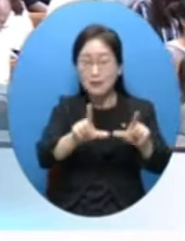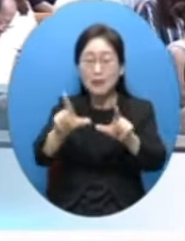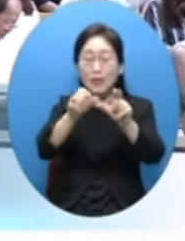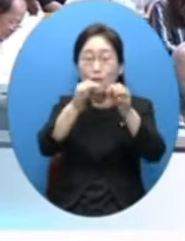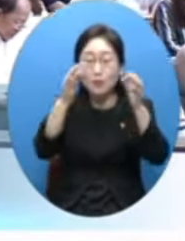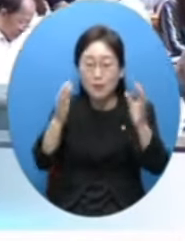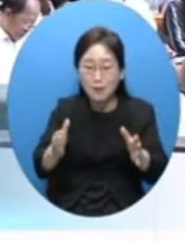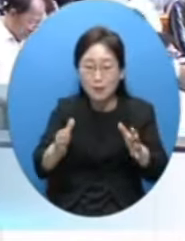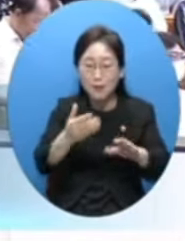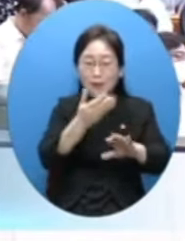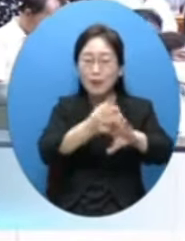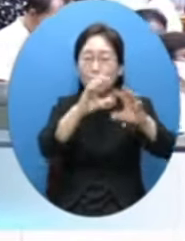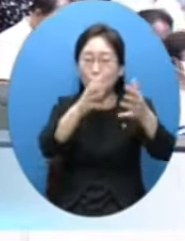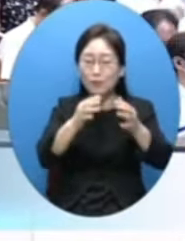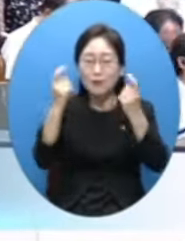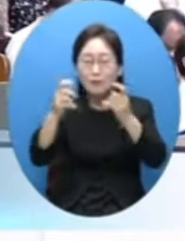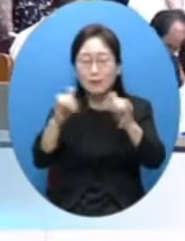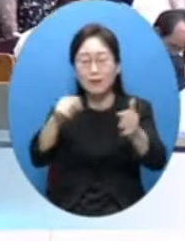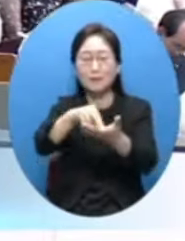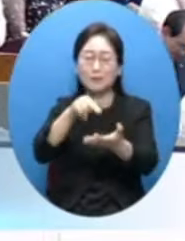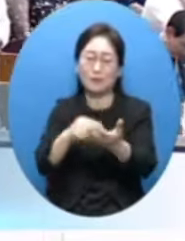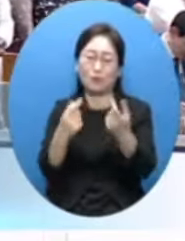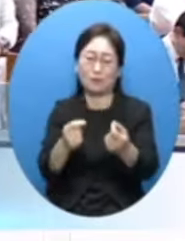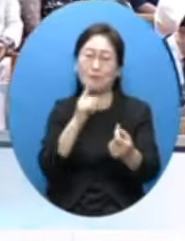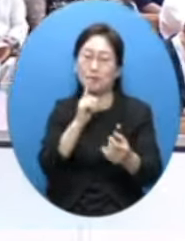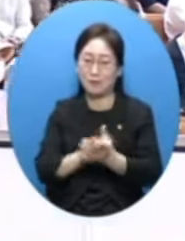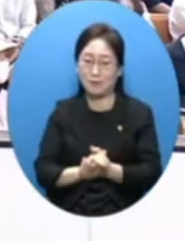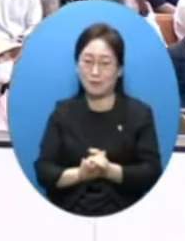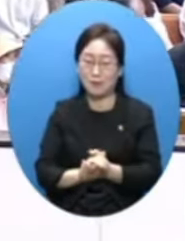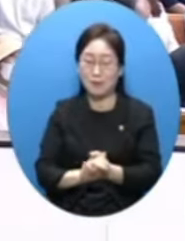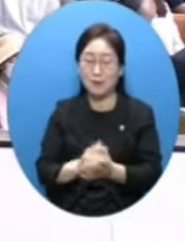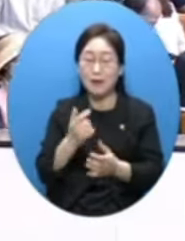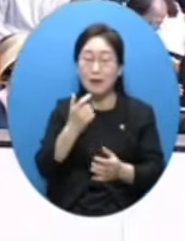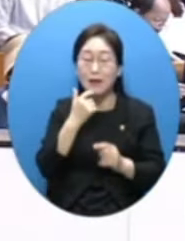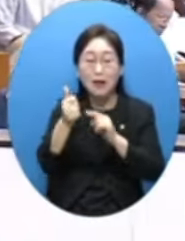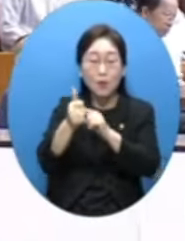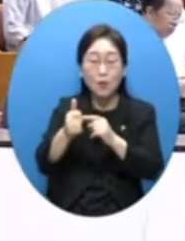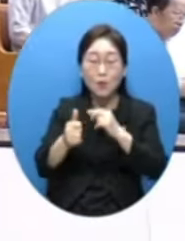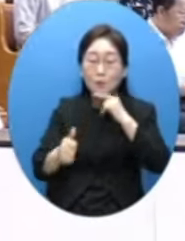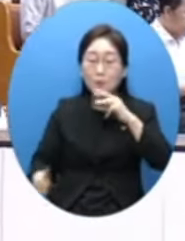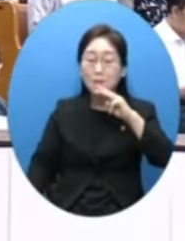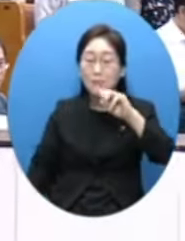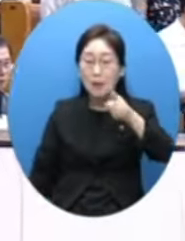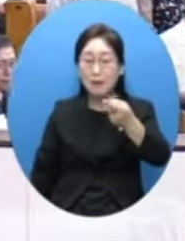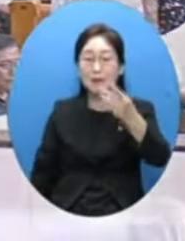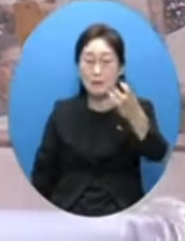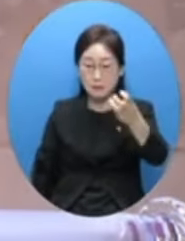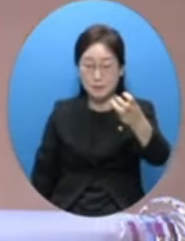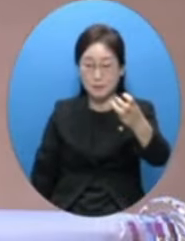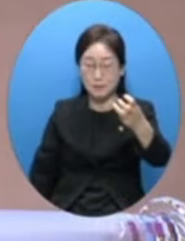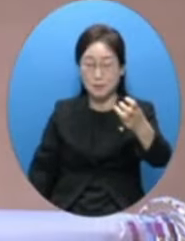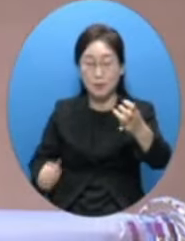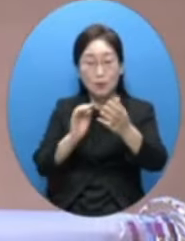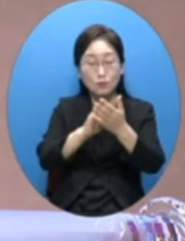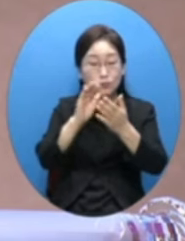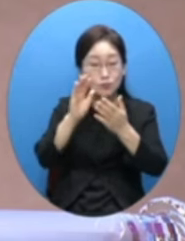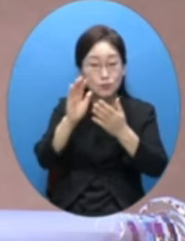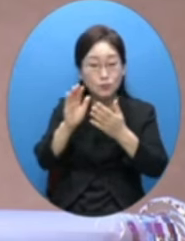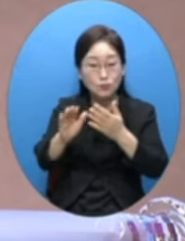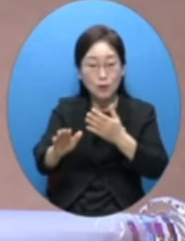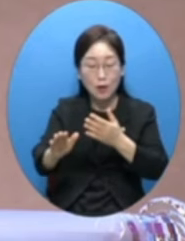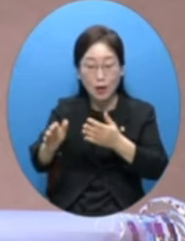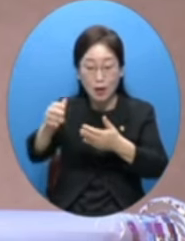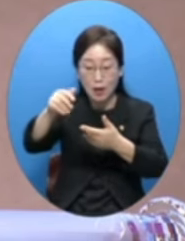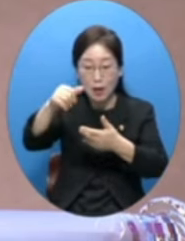나그네임을 증언하였으니. 야곱이 130세 노년이 되어 애굽의 총리가 된 다음 그 아들